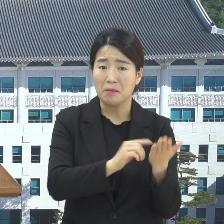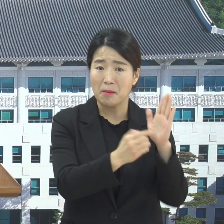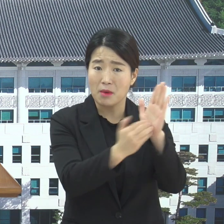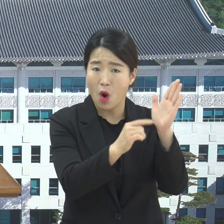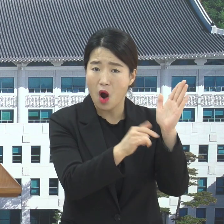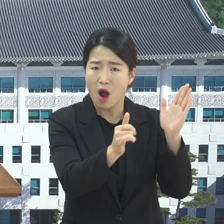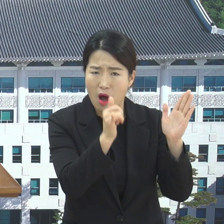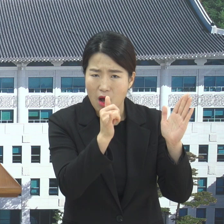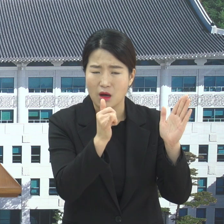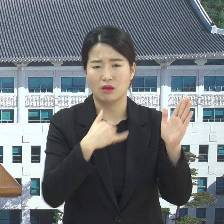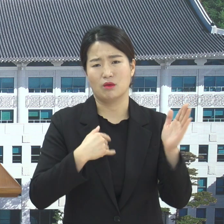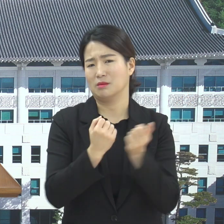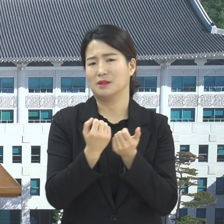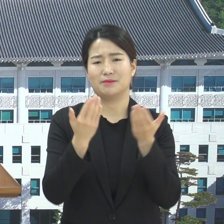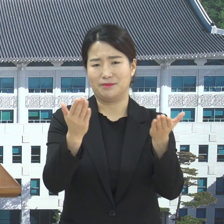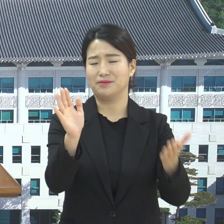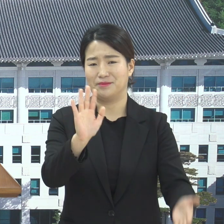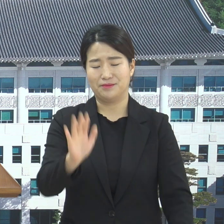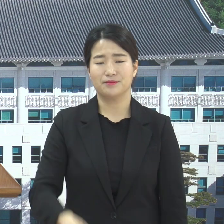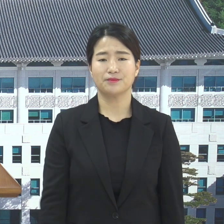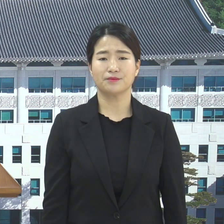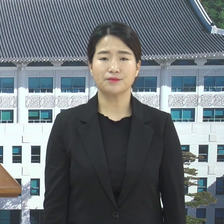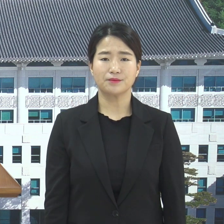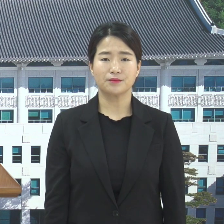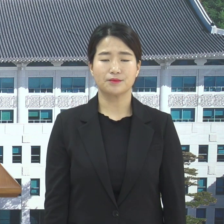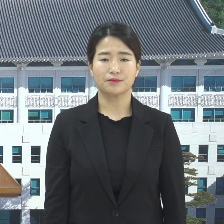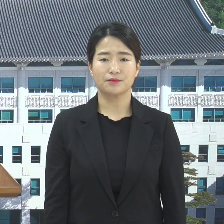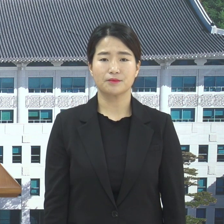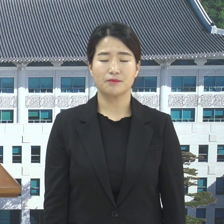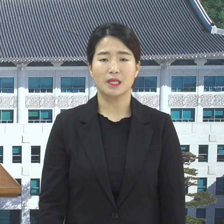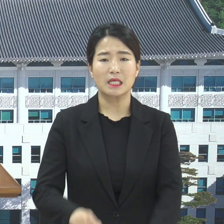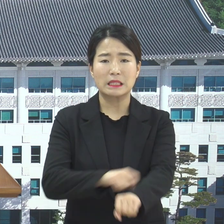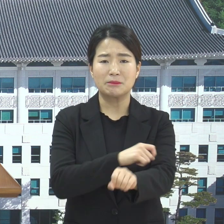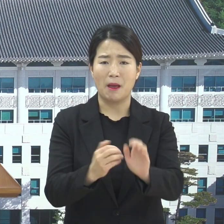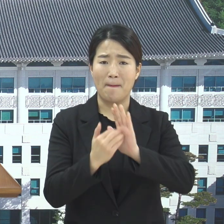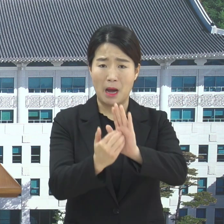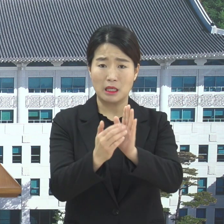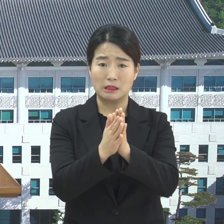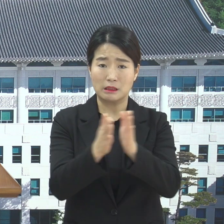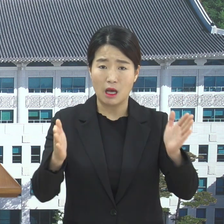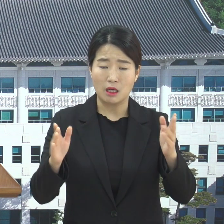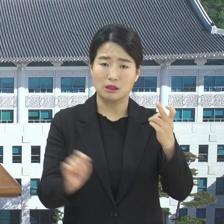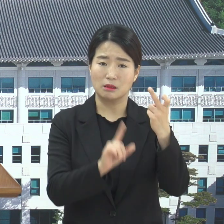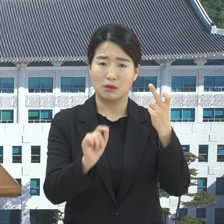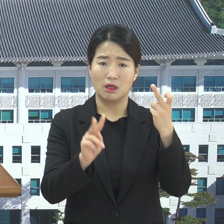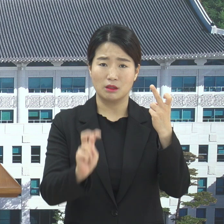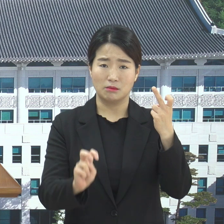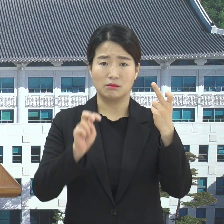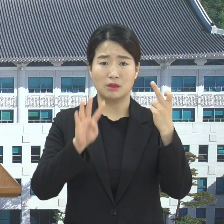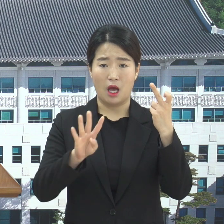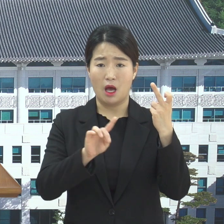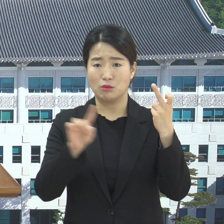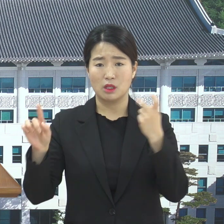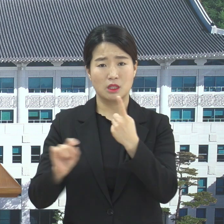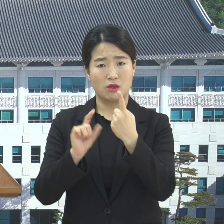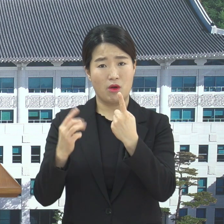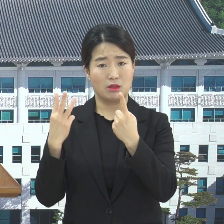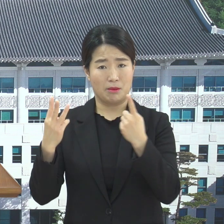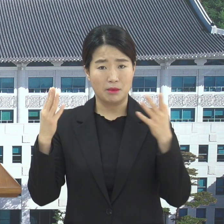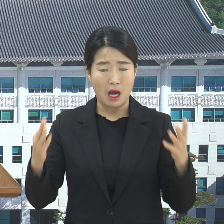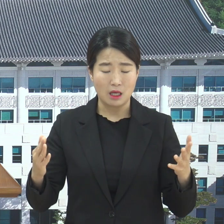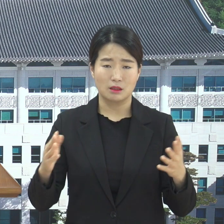발표되었기 때문에 별도의 말씀을 안 드리도록 하겠습니다. 특별 방역이 실시되는 12월 24일부터 1월